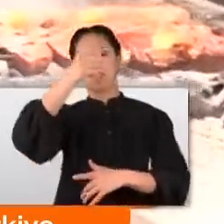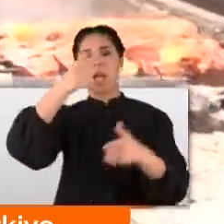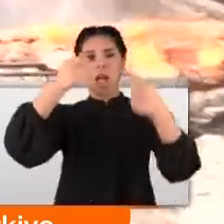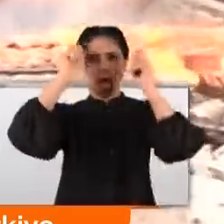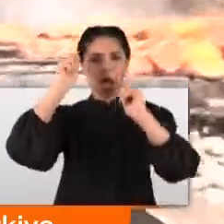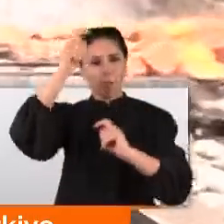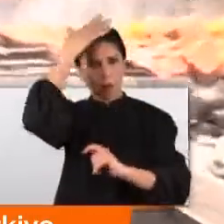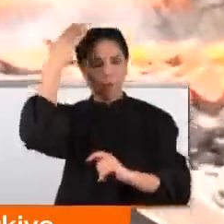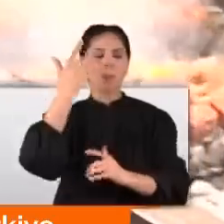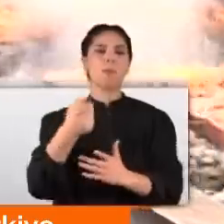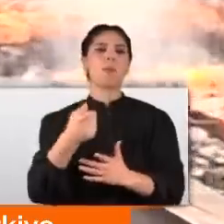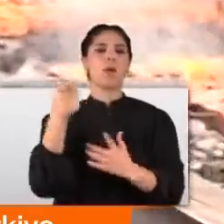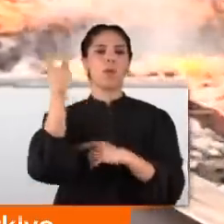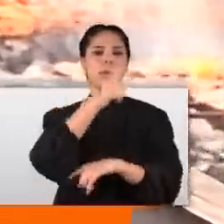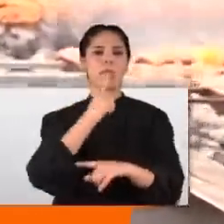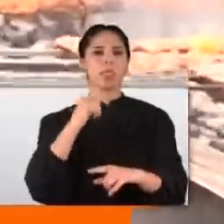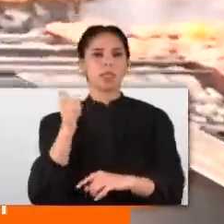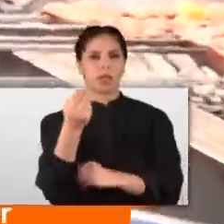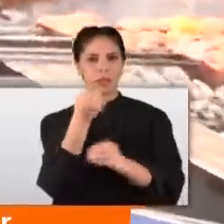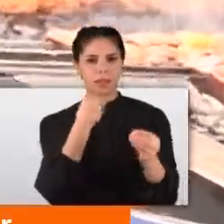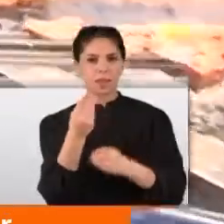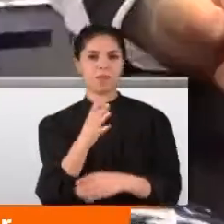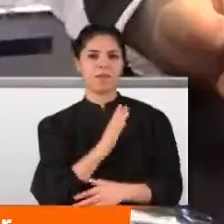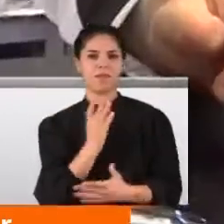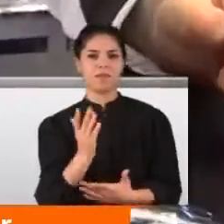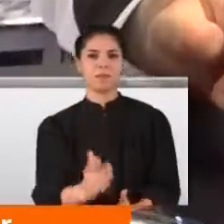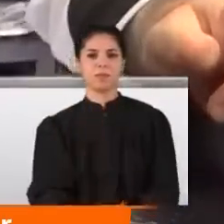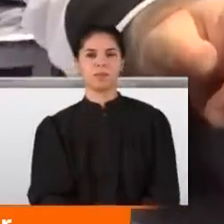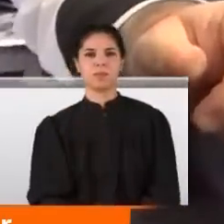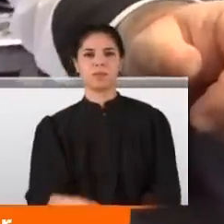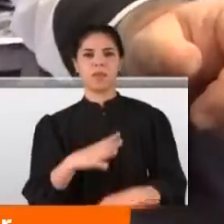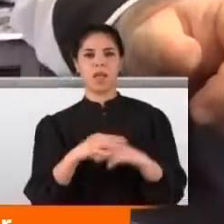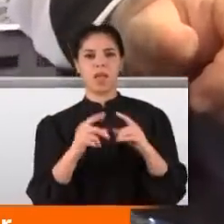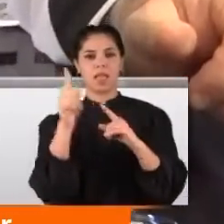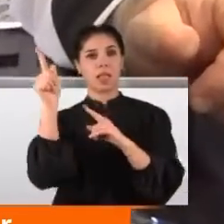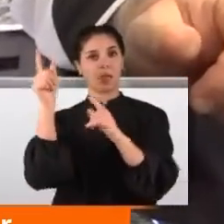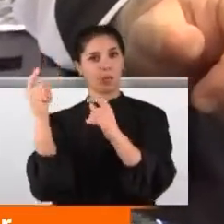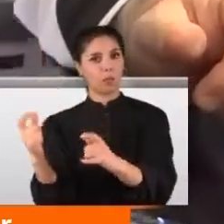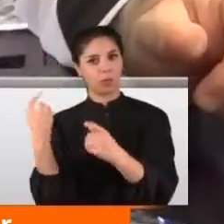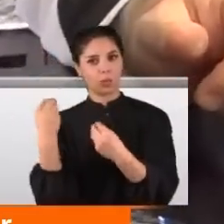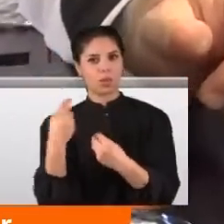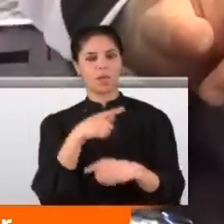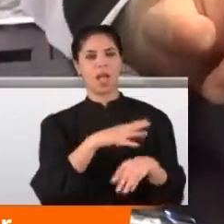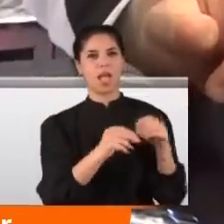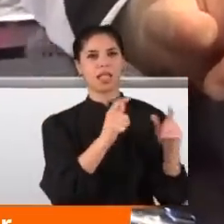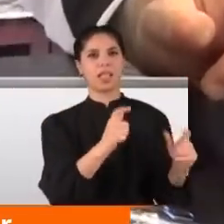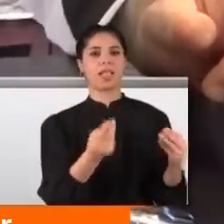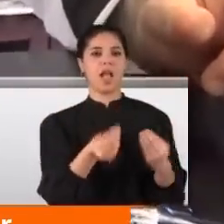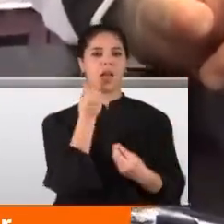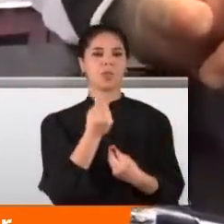bununla beraberinde eşsiz lezzetlerimiz ön plana geliyor. Adana burada mı iyidir orada mı? Adana burada daha iyi.